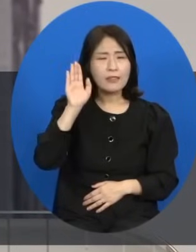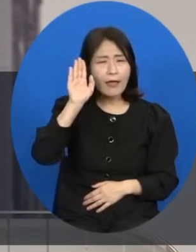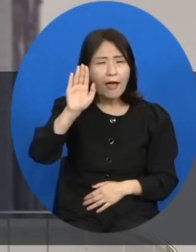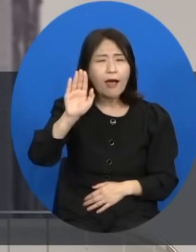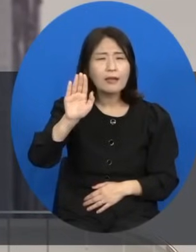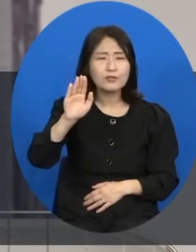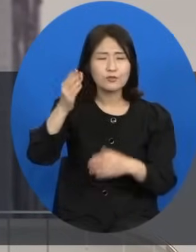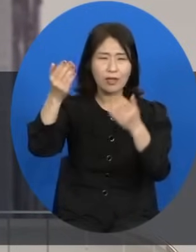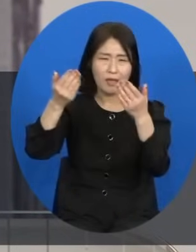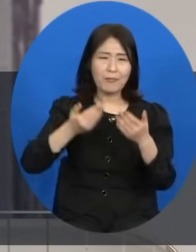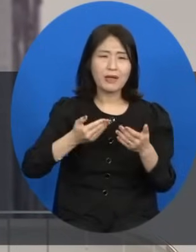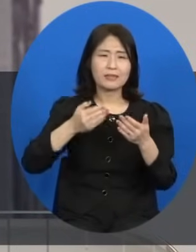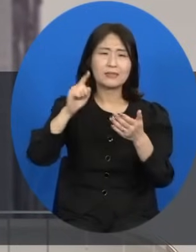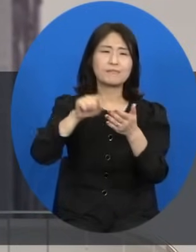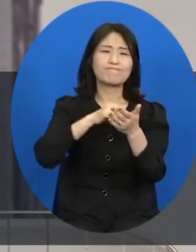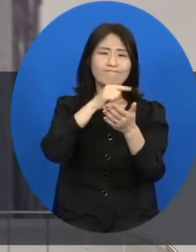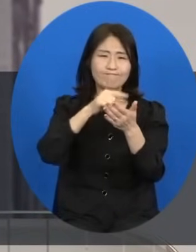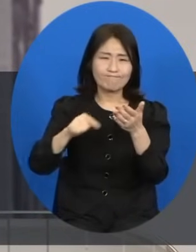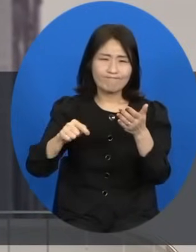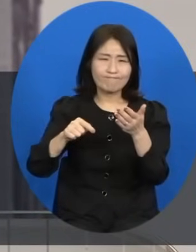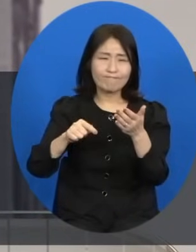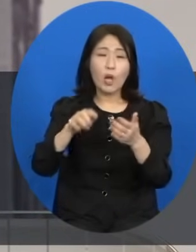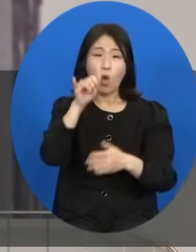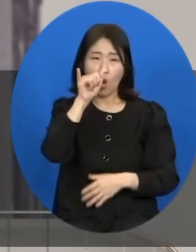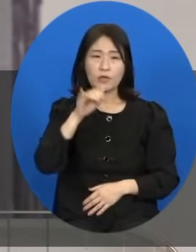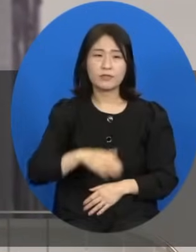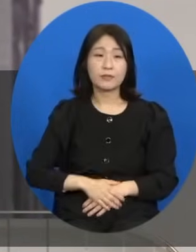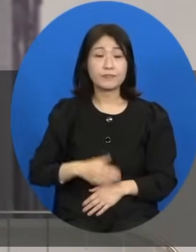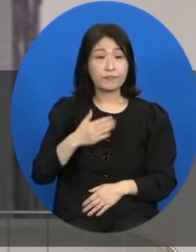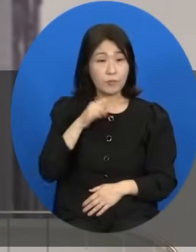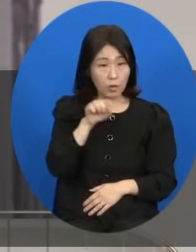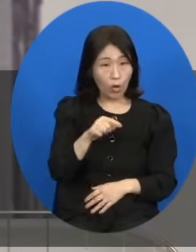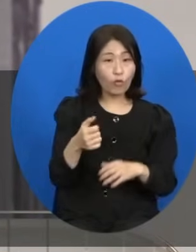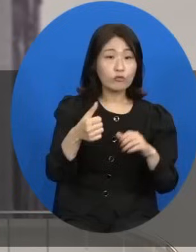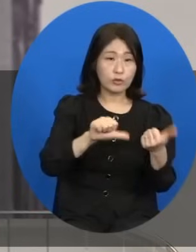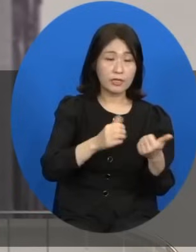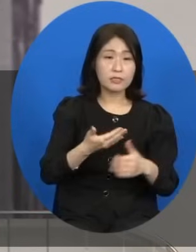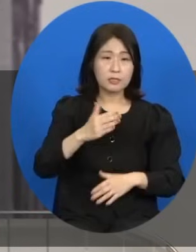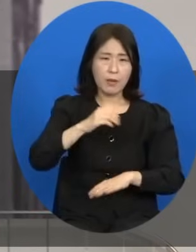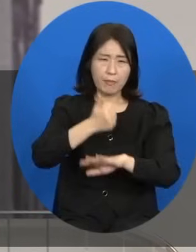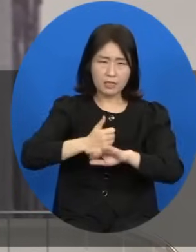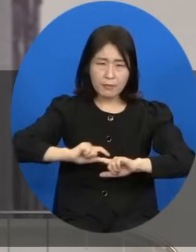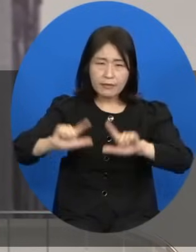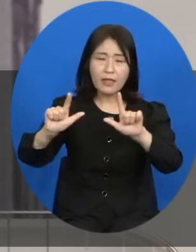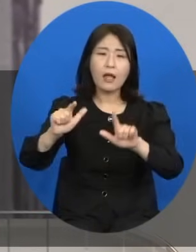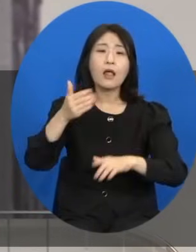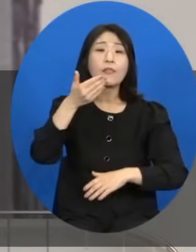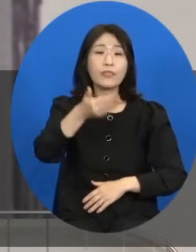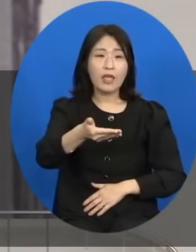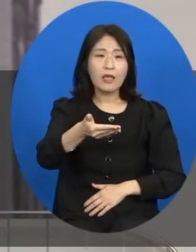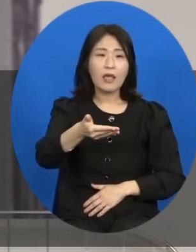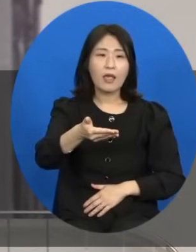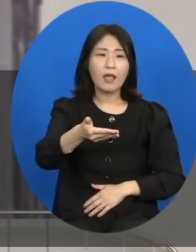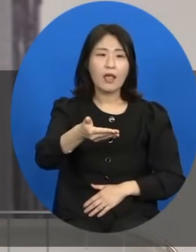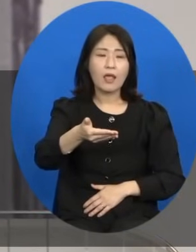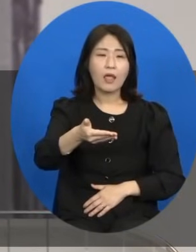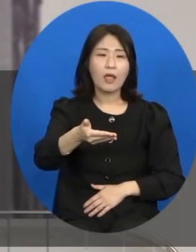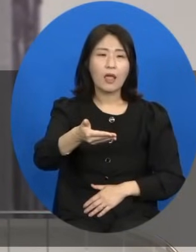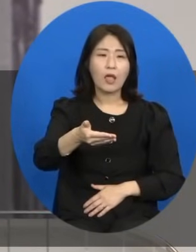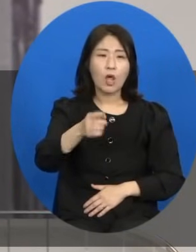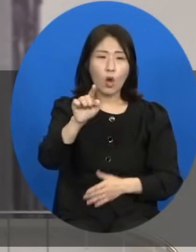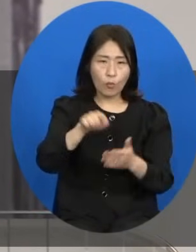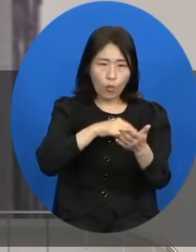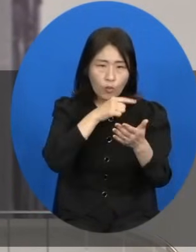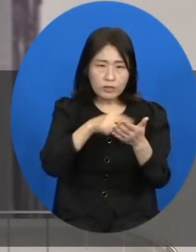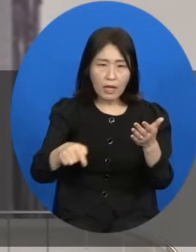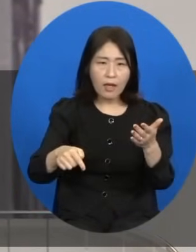끝에 보면 너는 죽겠지만 끝에는 내가 일어나서 내게 돌아올 보상 계정판 너의 몫이 있을